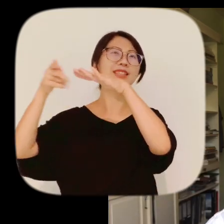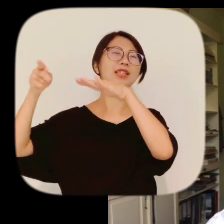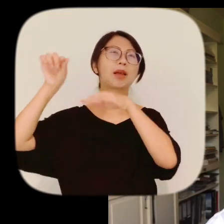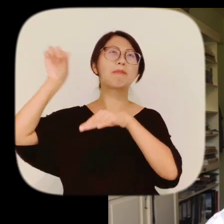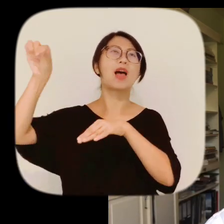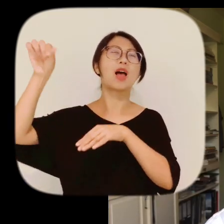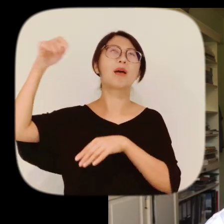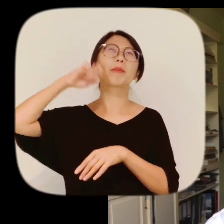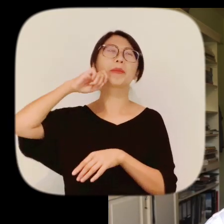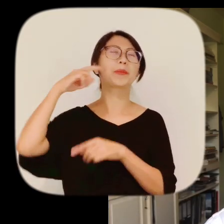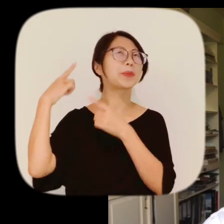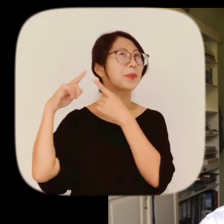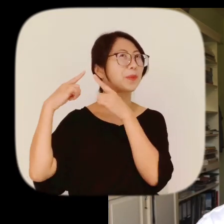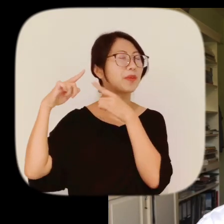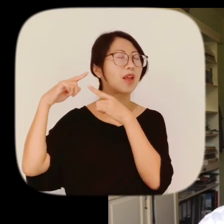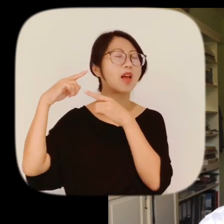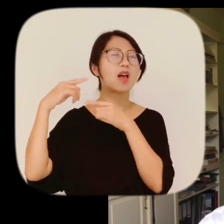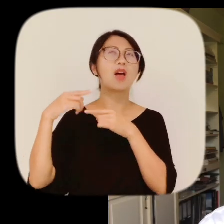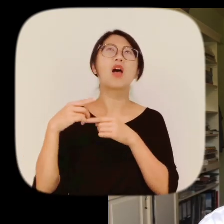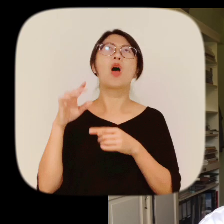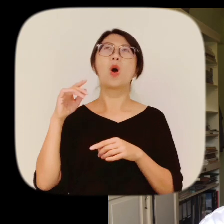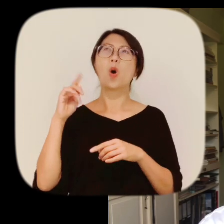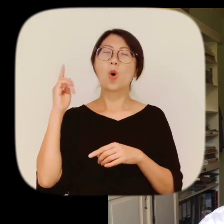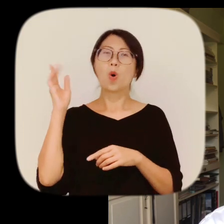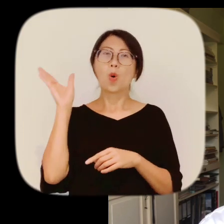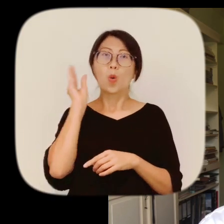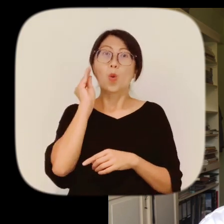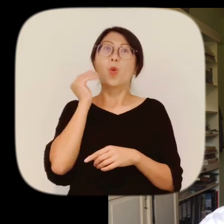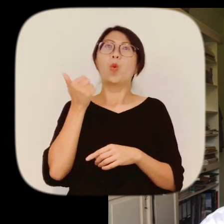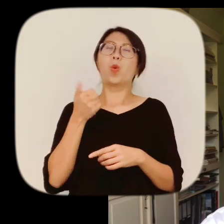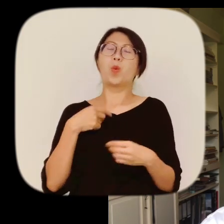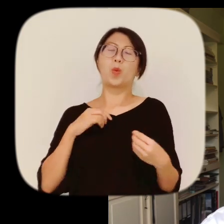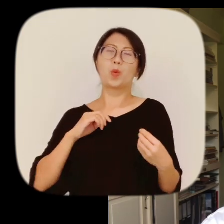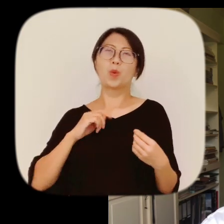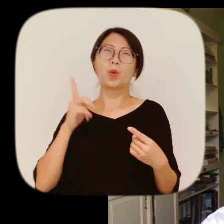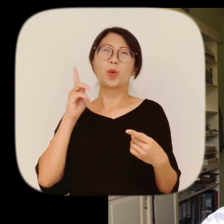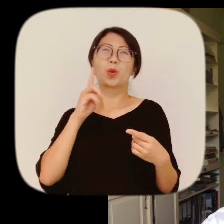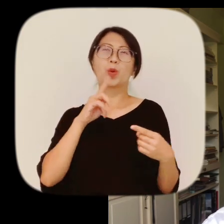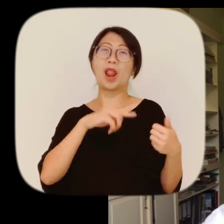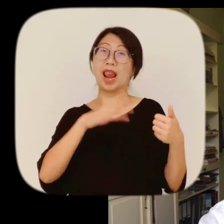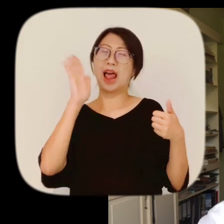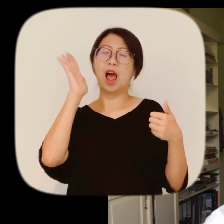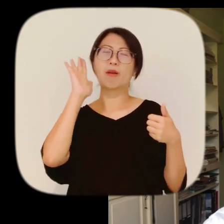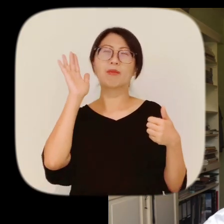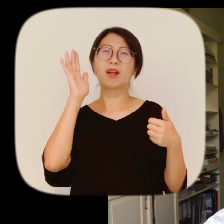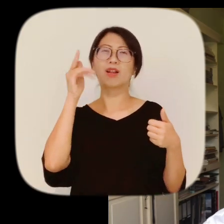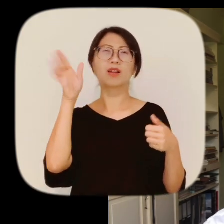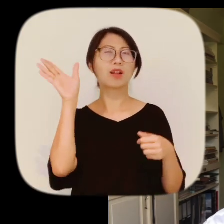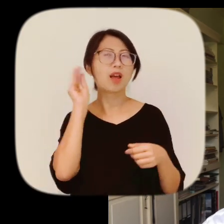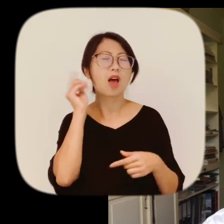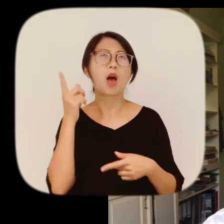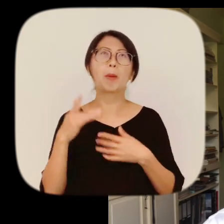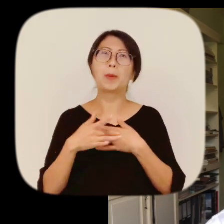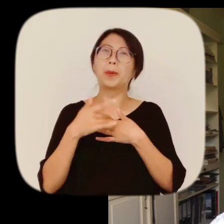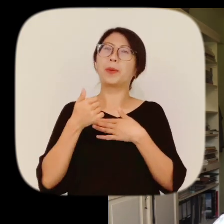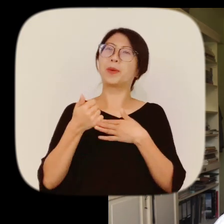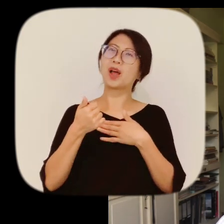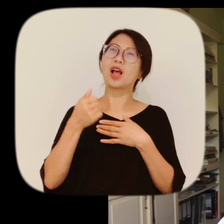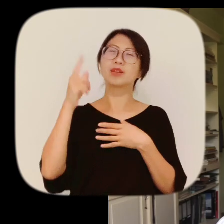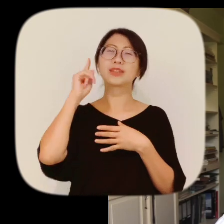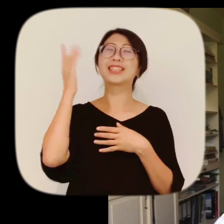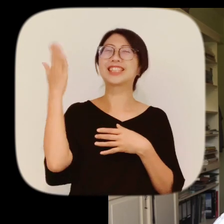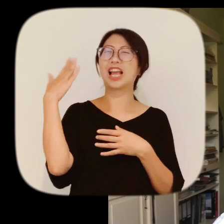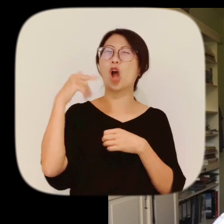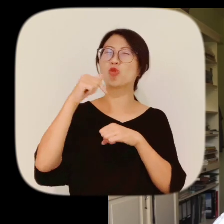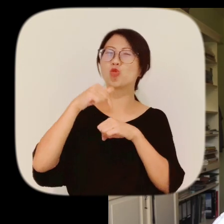这个音乐是Thomas是很喜欢听的一个音乐一个古典音乐令他对这个女孩很有好感而这个女孩